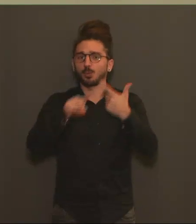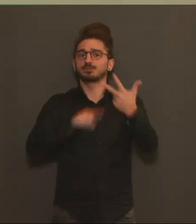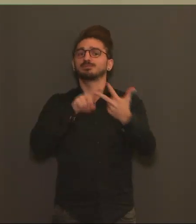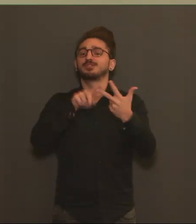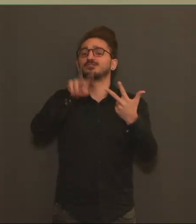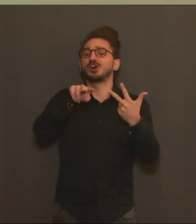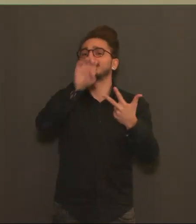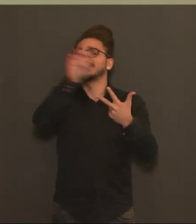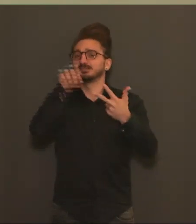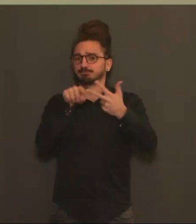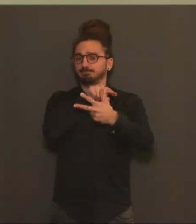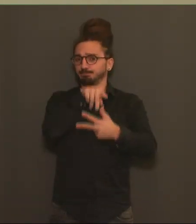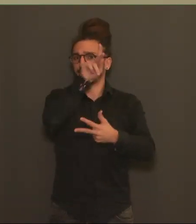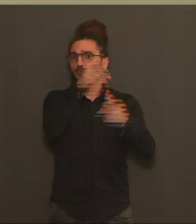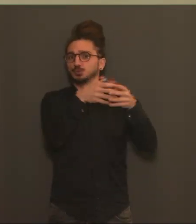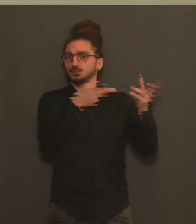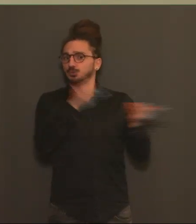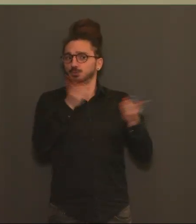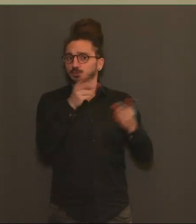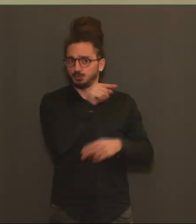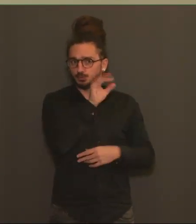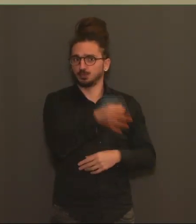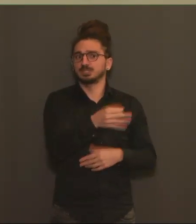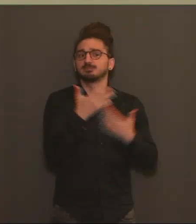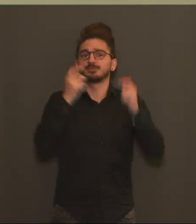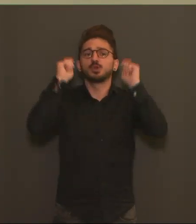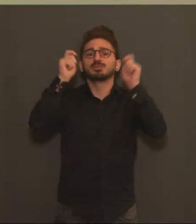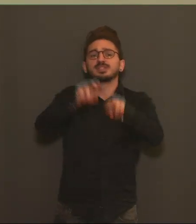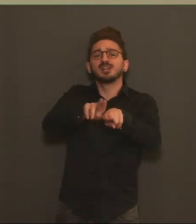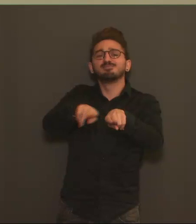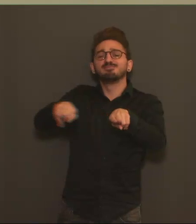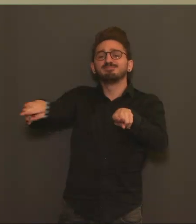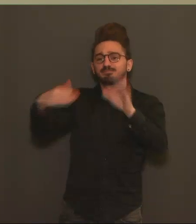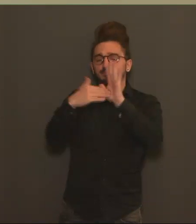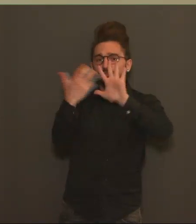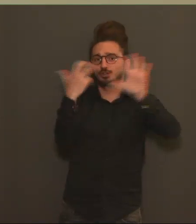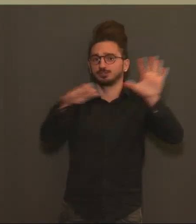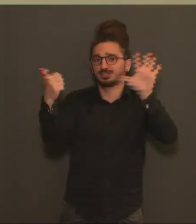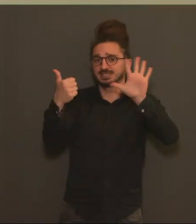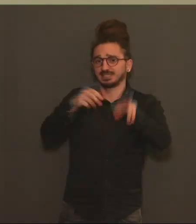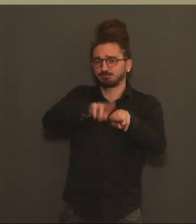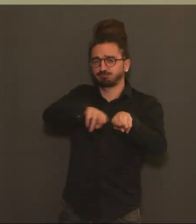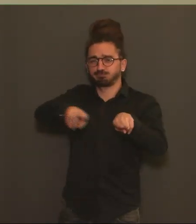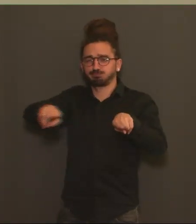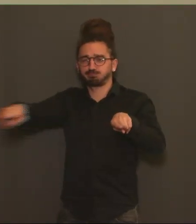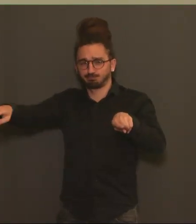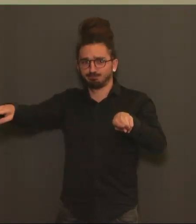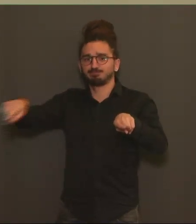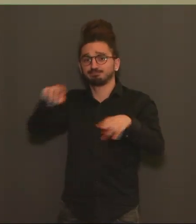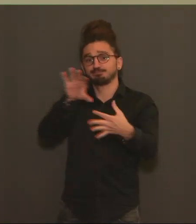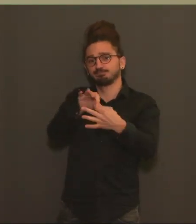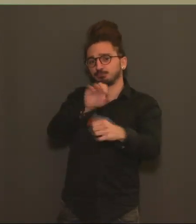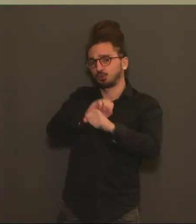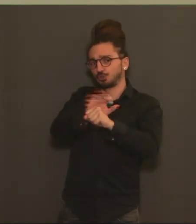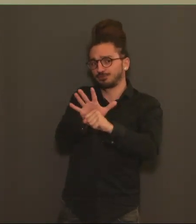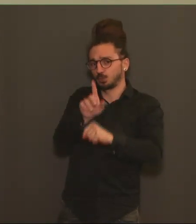donc à avoir un peu plus de 1900 patients, en l'occurrence 1906 patients hospitalisés pour Covid, avec 426 qui le